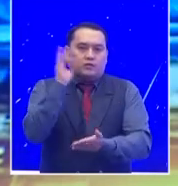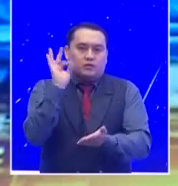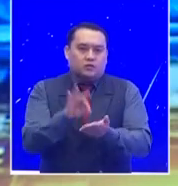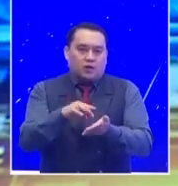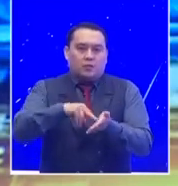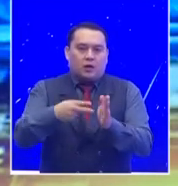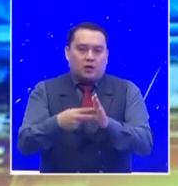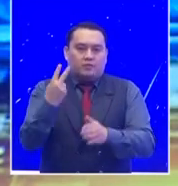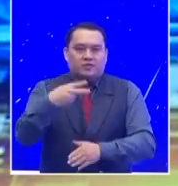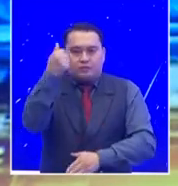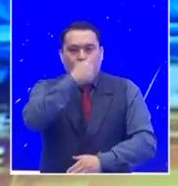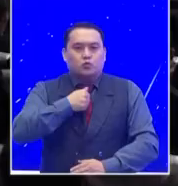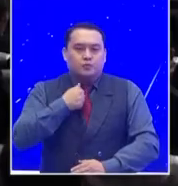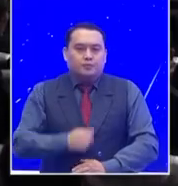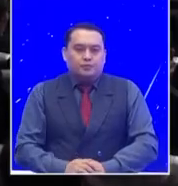в 2020-м.